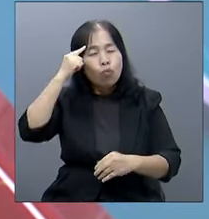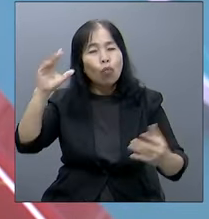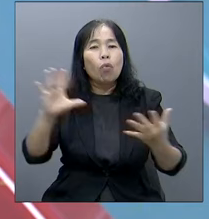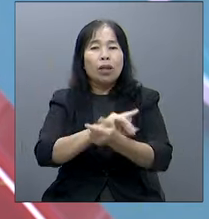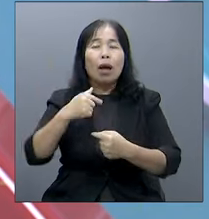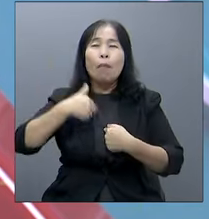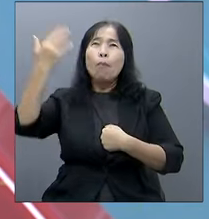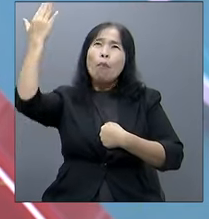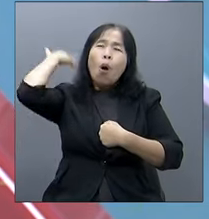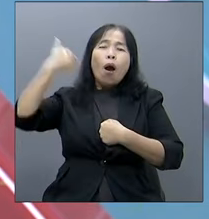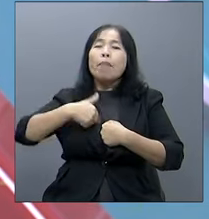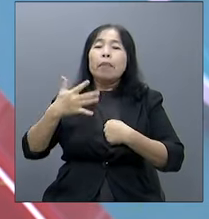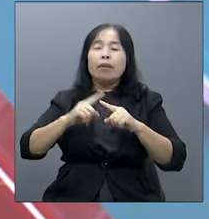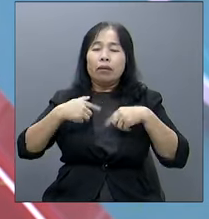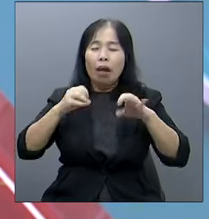สิ่ pint